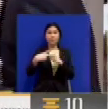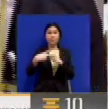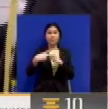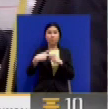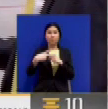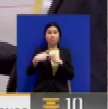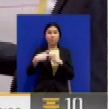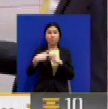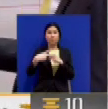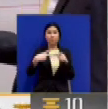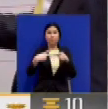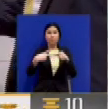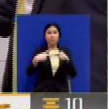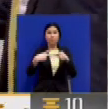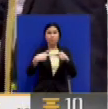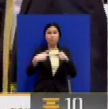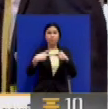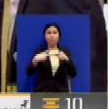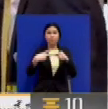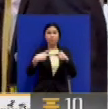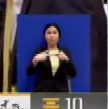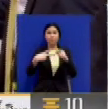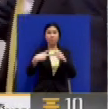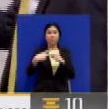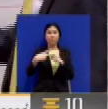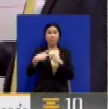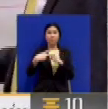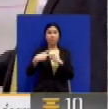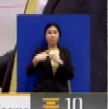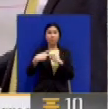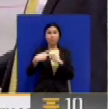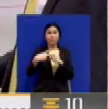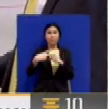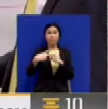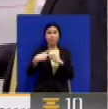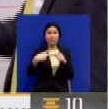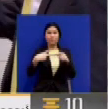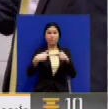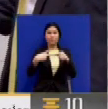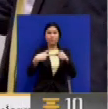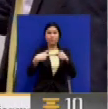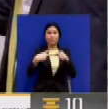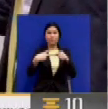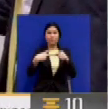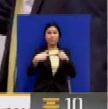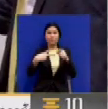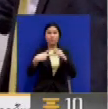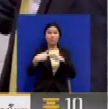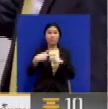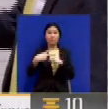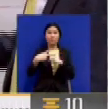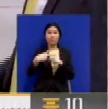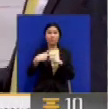ไม่อ้อนมาจากไหนอะไรอย่างเงี้ยอ้อ นมาจากไหนไม่ใครรู้นี่จะรู้ได้ไงล่ะแต่ว่าบรรยากาศเช่นนี้น ะ ถ้าคณะสามลุงมองเห็น